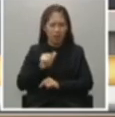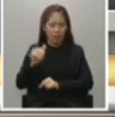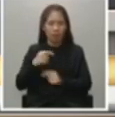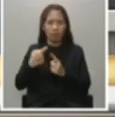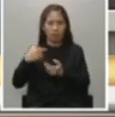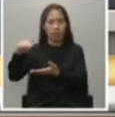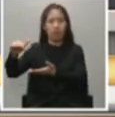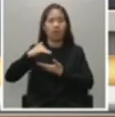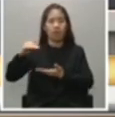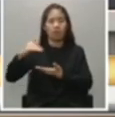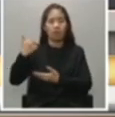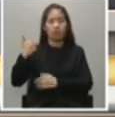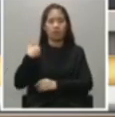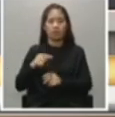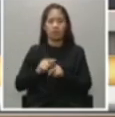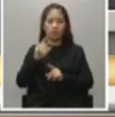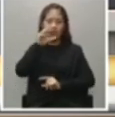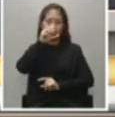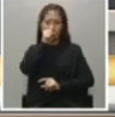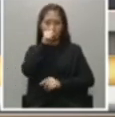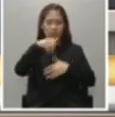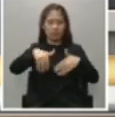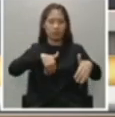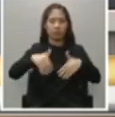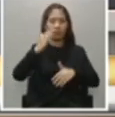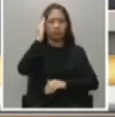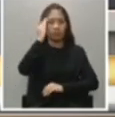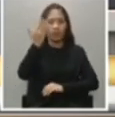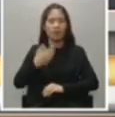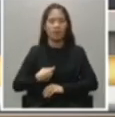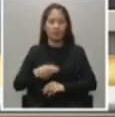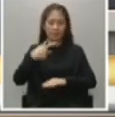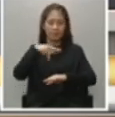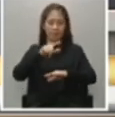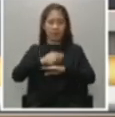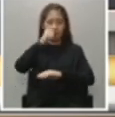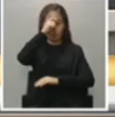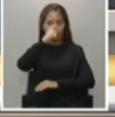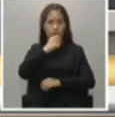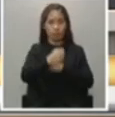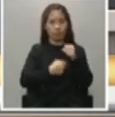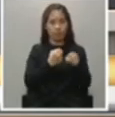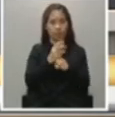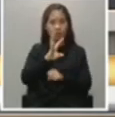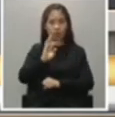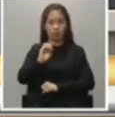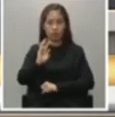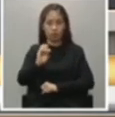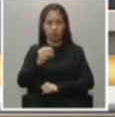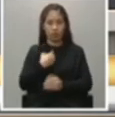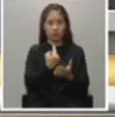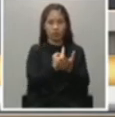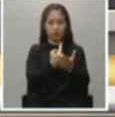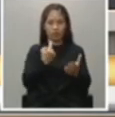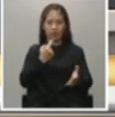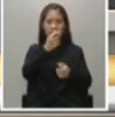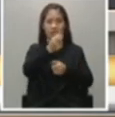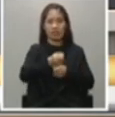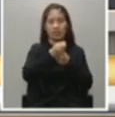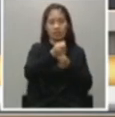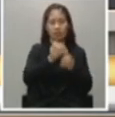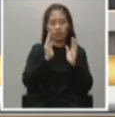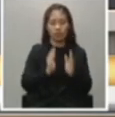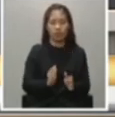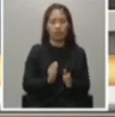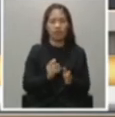ความจริงกับประชาชนท่านประธานที่เคารพเมื่อปี2560ตัวแทนเกษตรกรผู้เลี้ยงสุกร